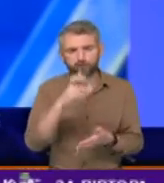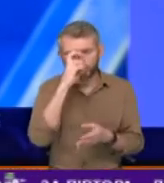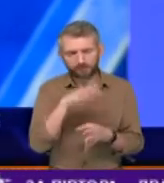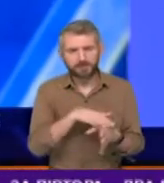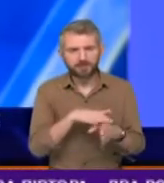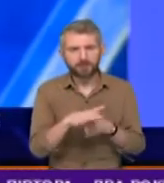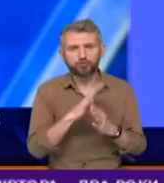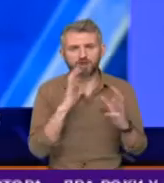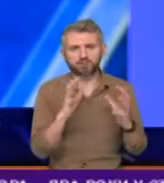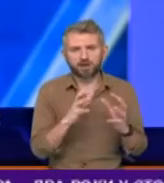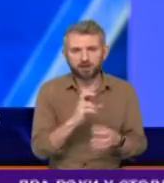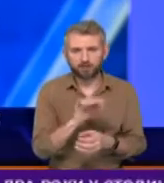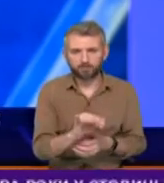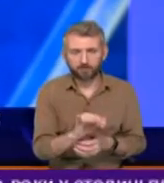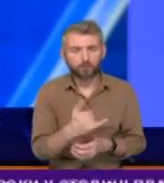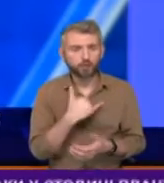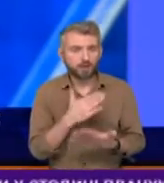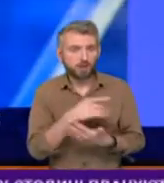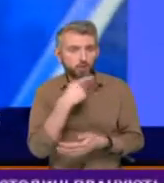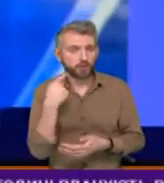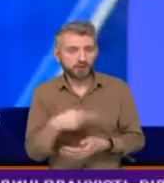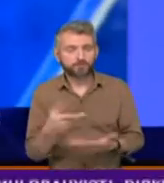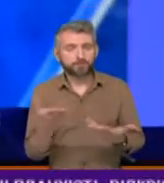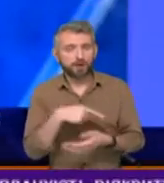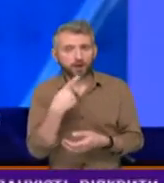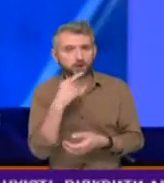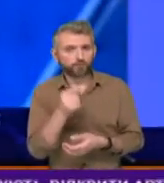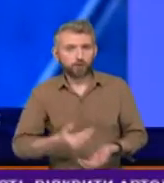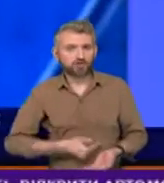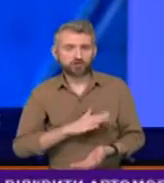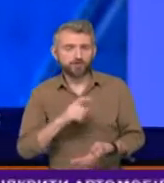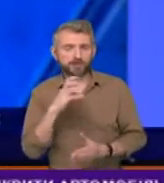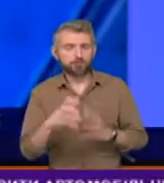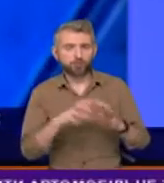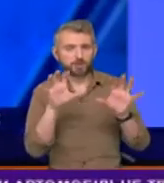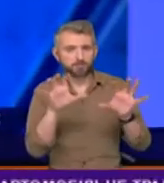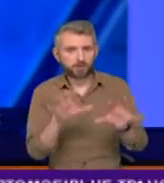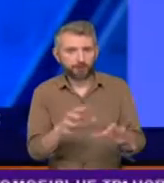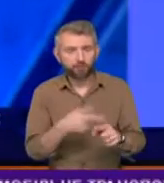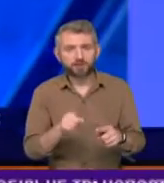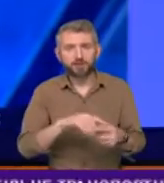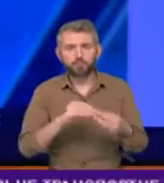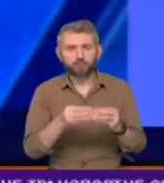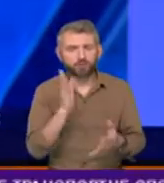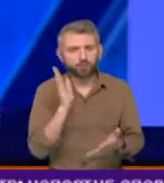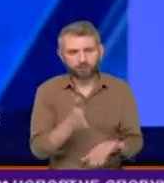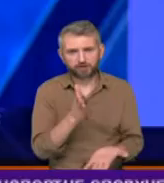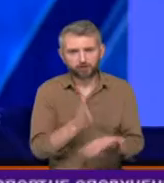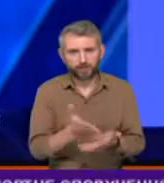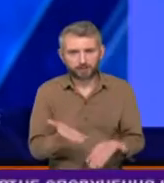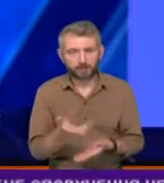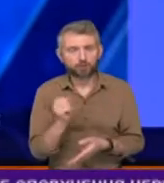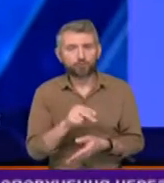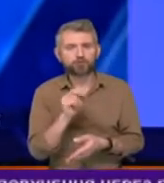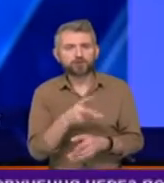цілісність збереглася би. Але у нас є Росія, яка каже, що вона не живе за міжнародним правом. І оця проблема буде існувати. І тому,